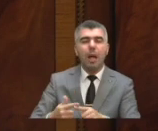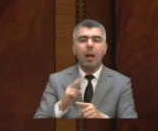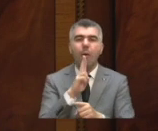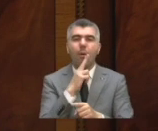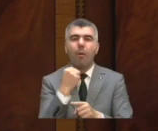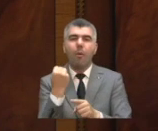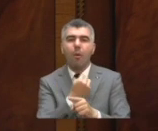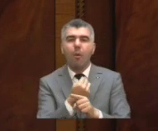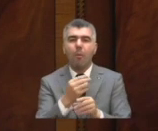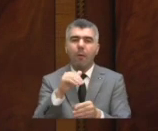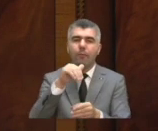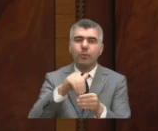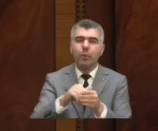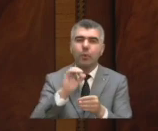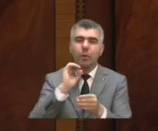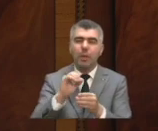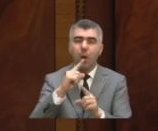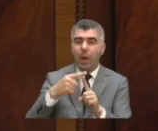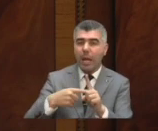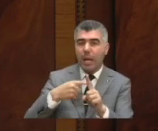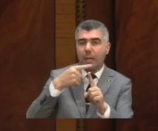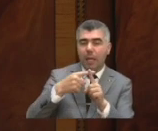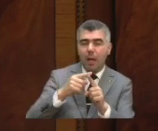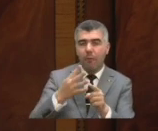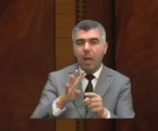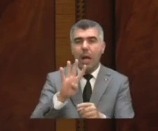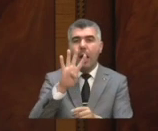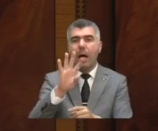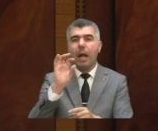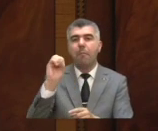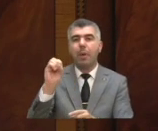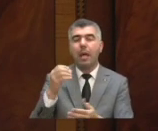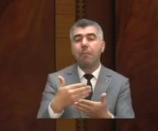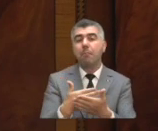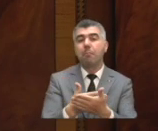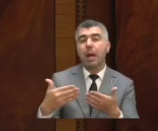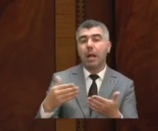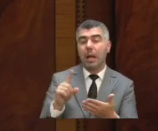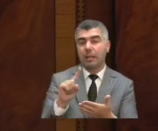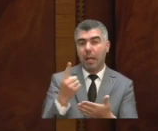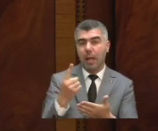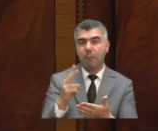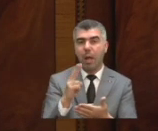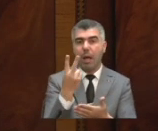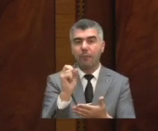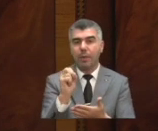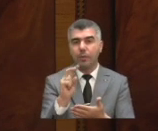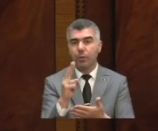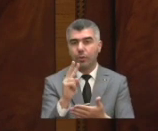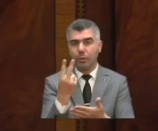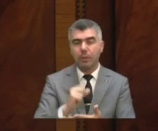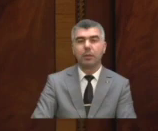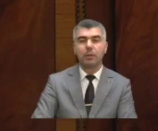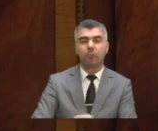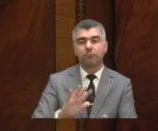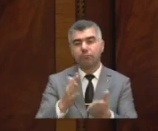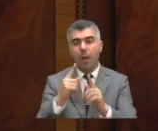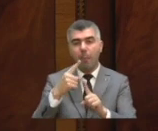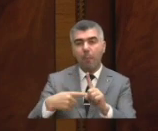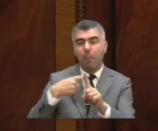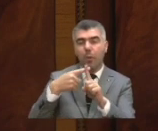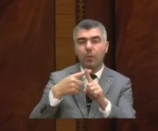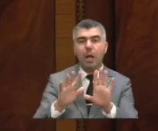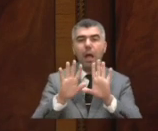ميزانيات اضافيا بقيمه 40 مليار درهم بسنه 2022 واكثر من